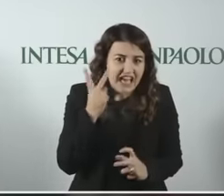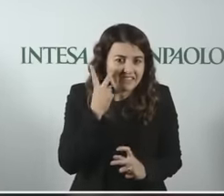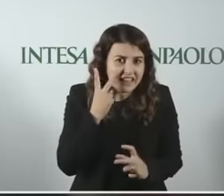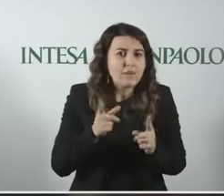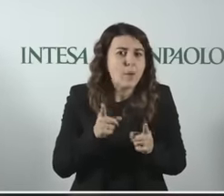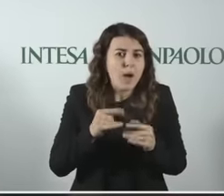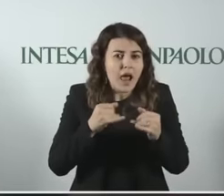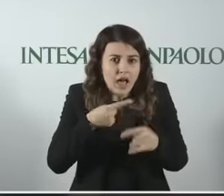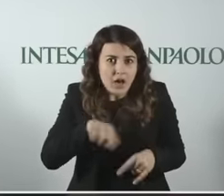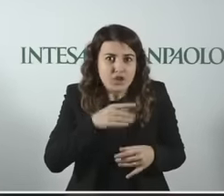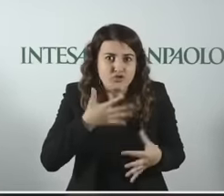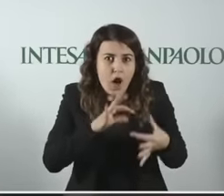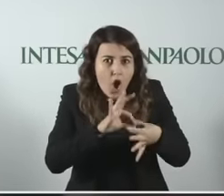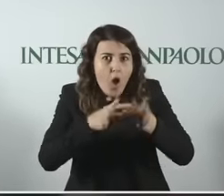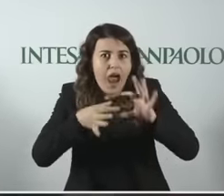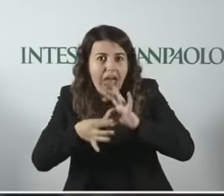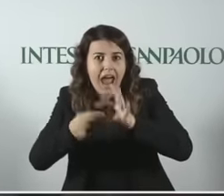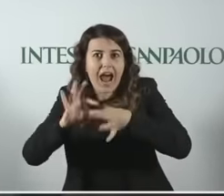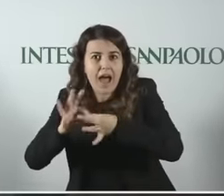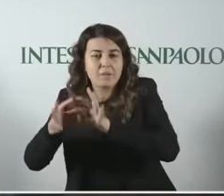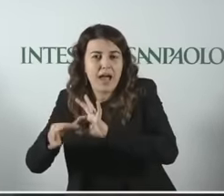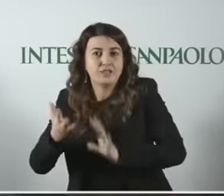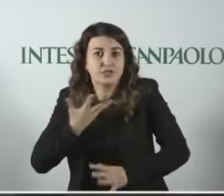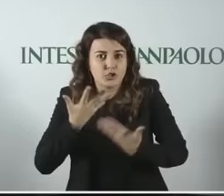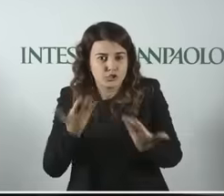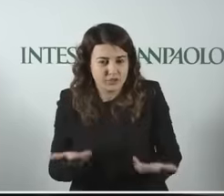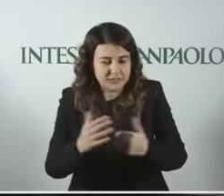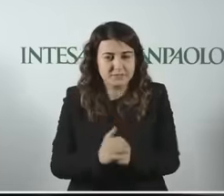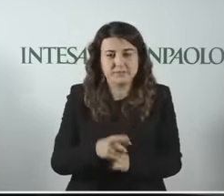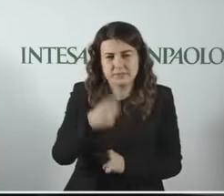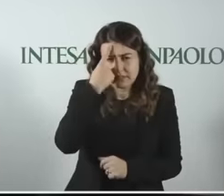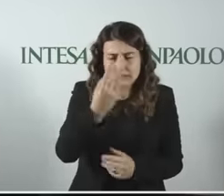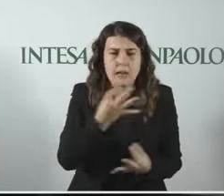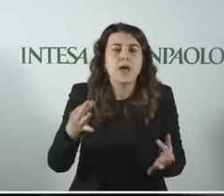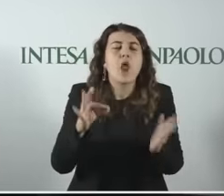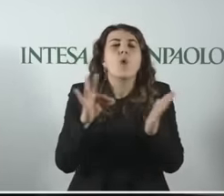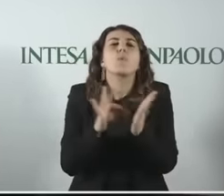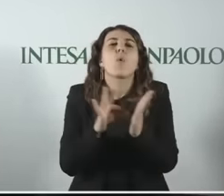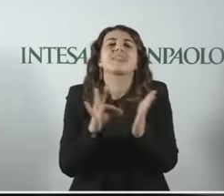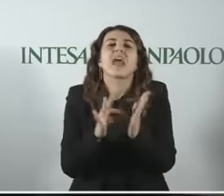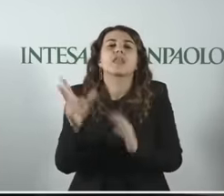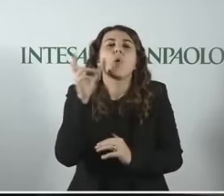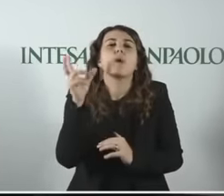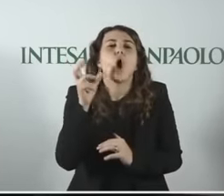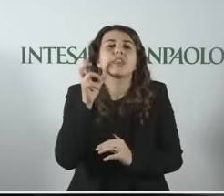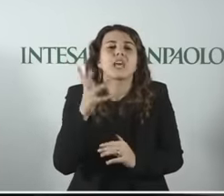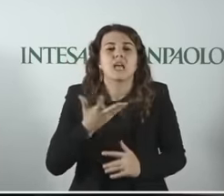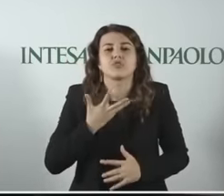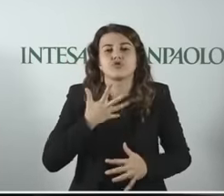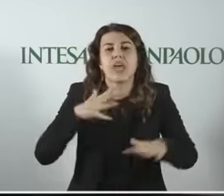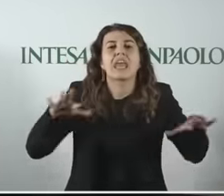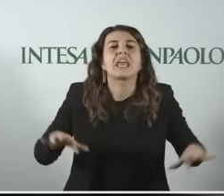conduttore per per collegarle queste tre puntate e sapete che ogni puntata del podcast parte dal principio che